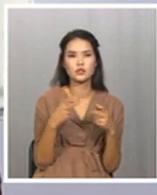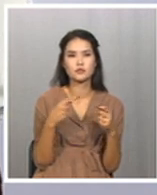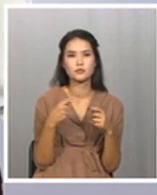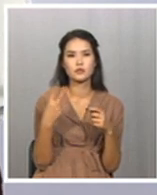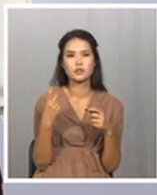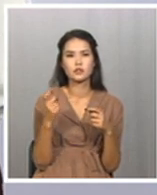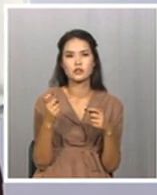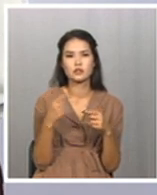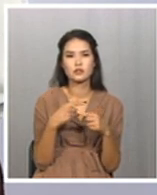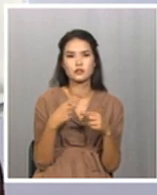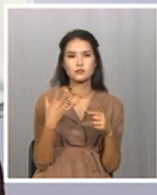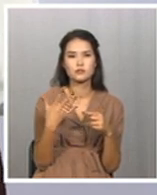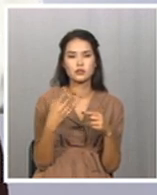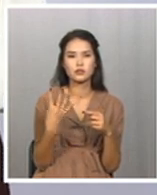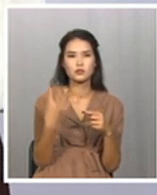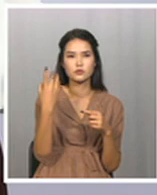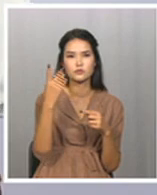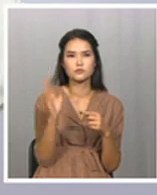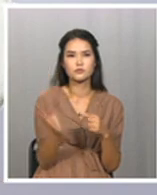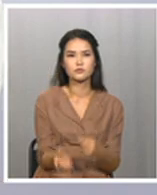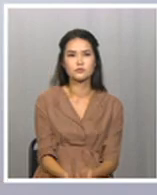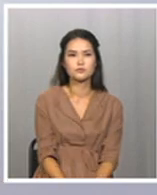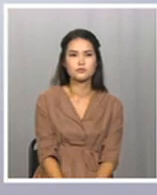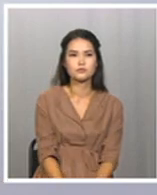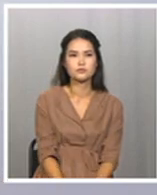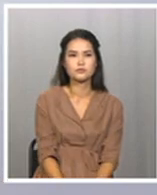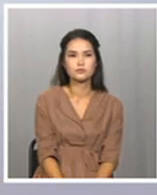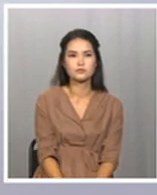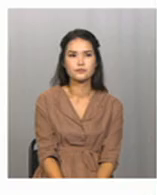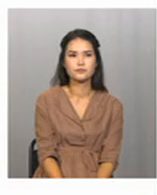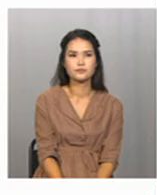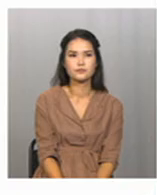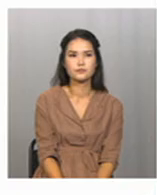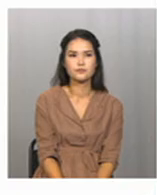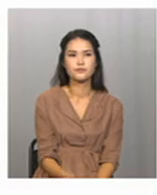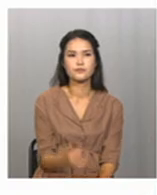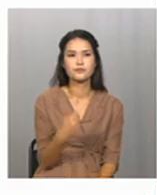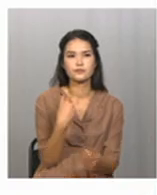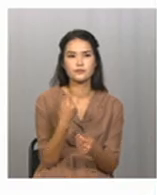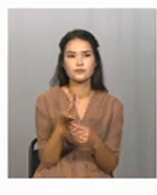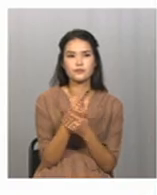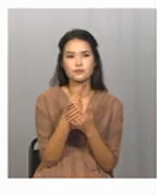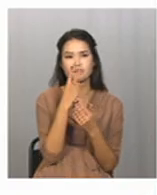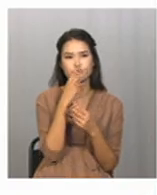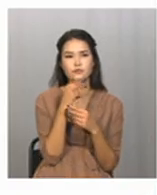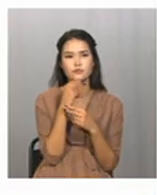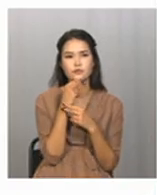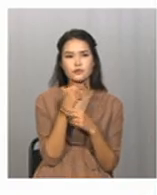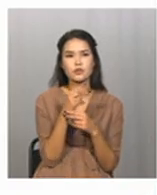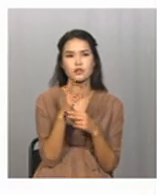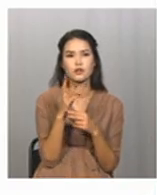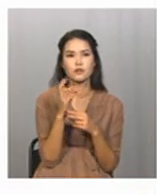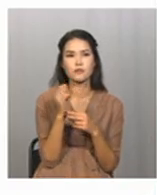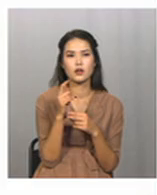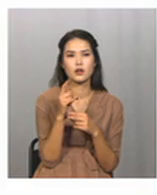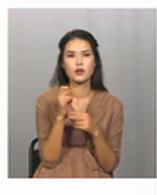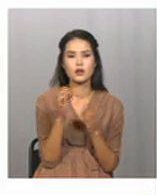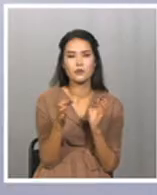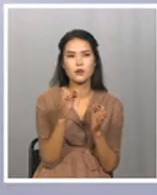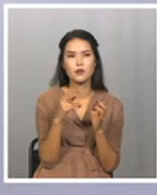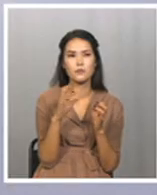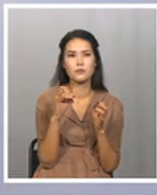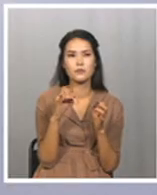2 минус 5-бітін 4-ден 1. Графигін сатын болсақ, яғни жанаманың түзуіне нормаль түзу перпендикуляр